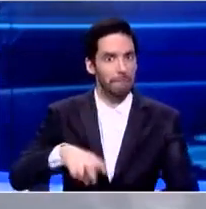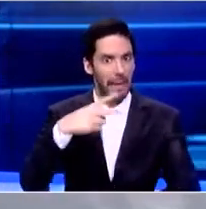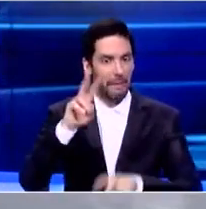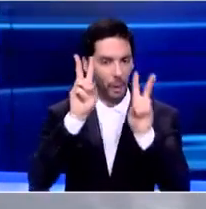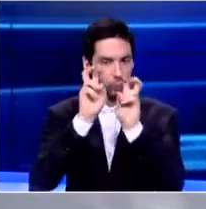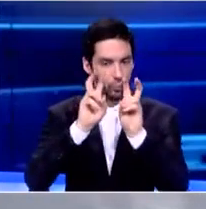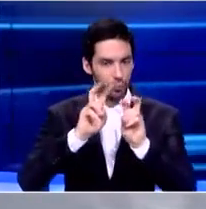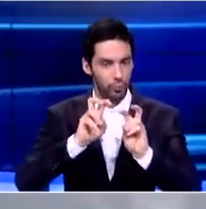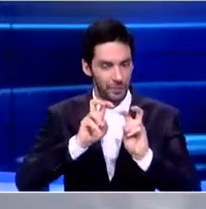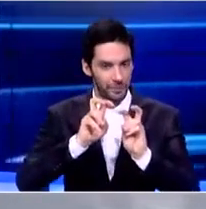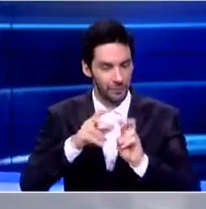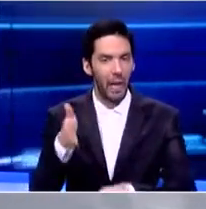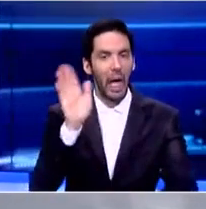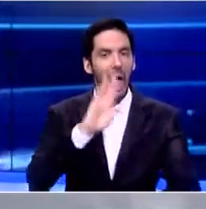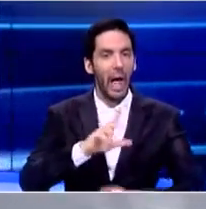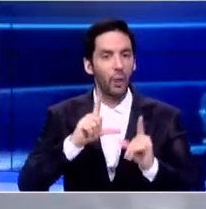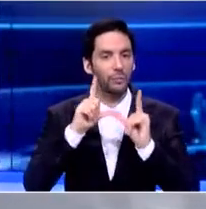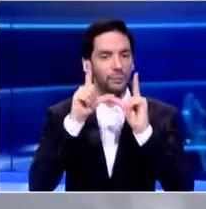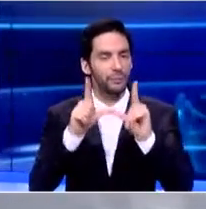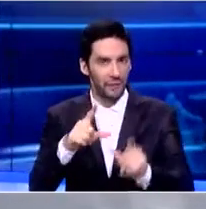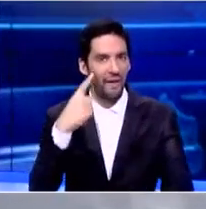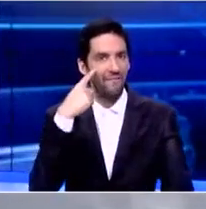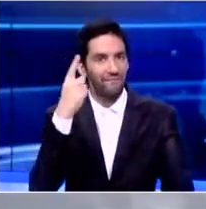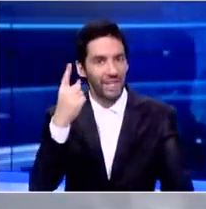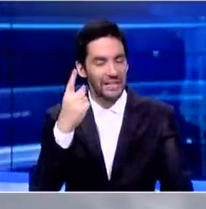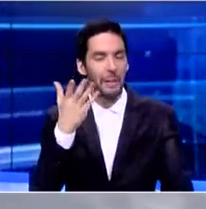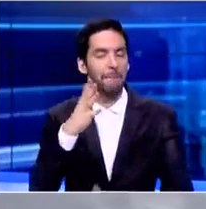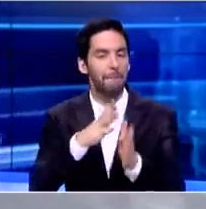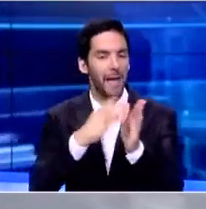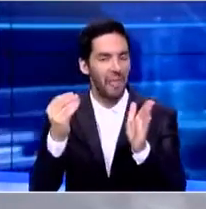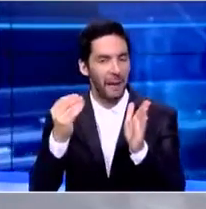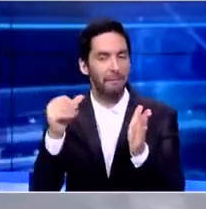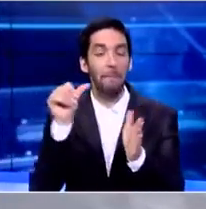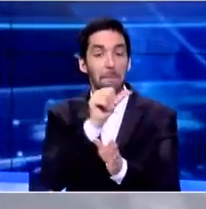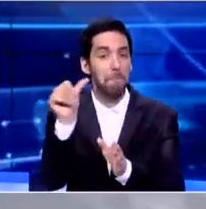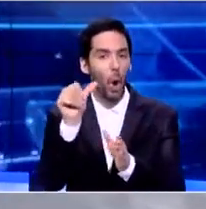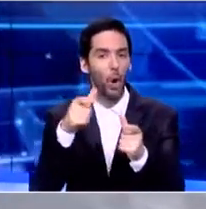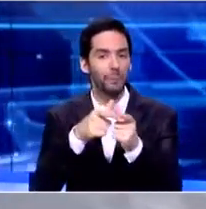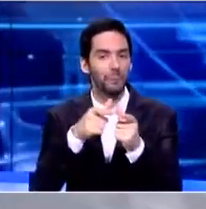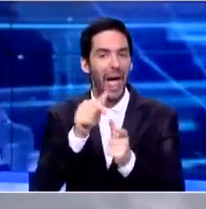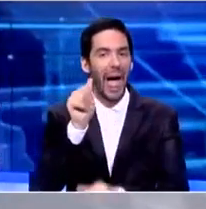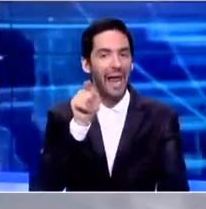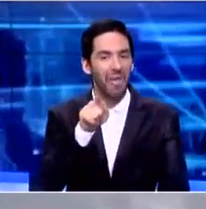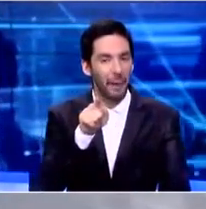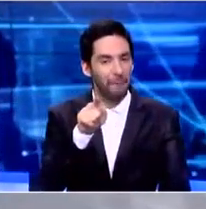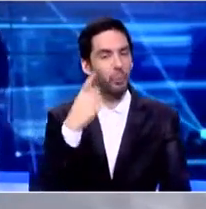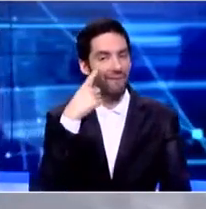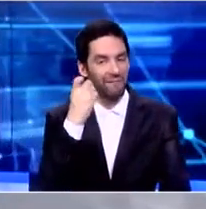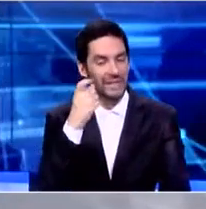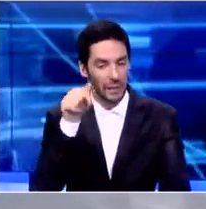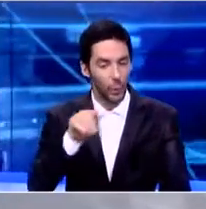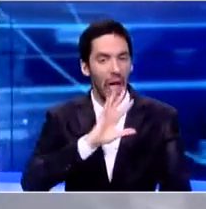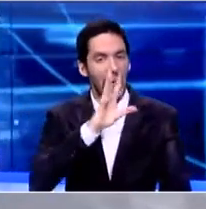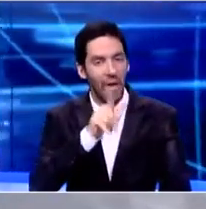Και εδώ βλέπουμε την επιδημική καμπύλη για την Αραδίπου, όπου τις τελευταίες μέρες υπάρχει μια αυξητική